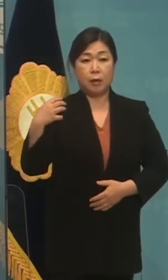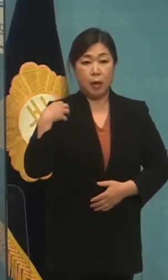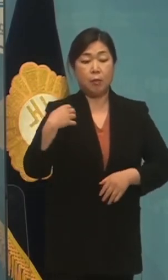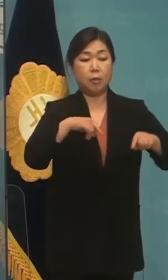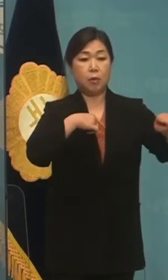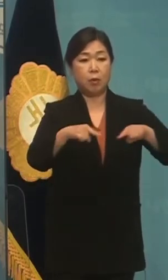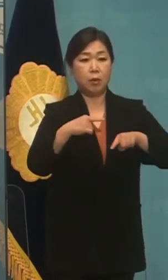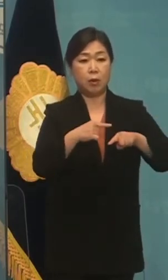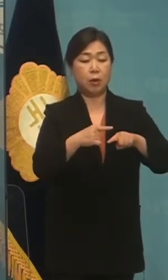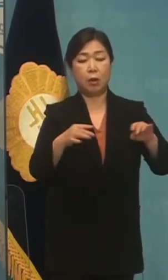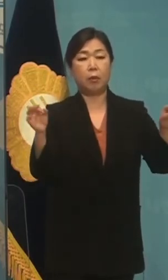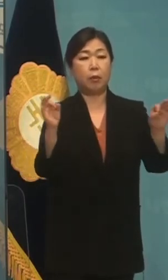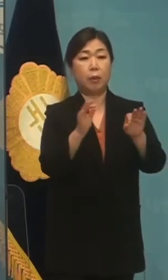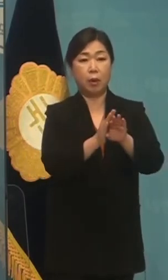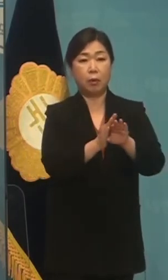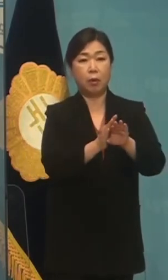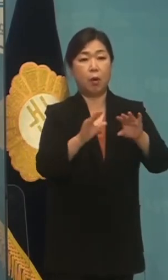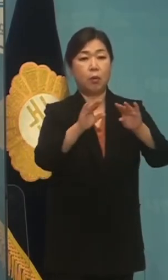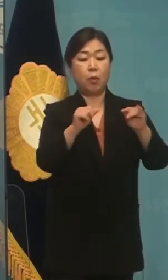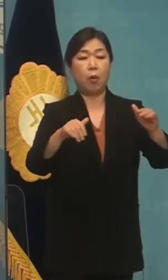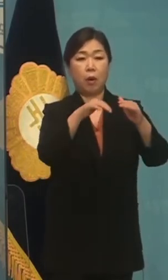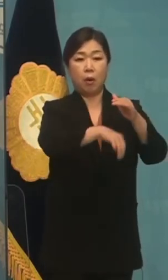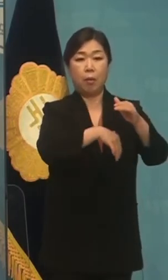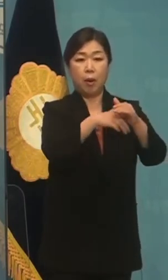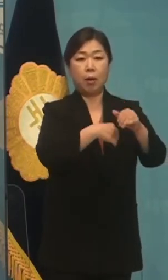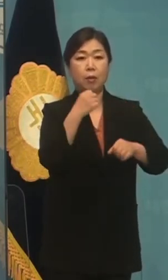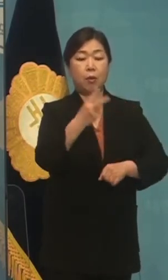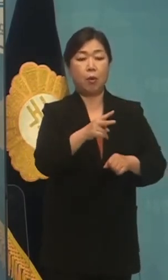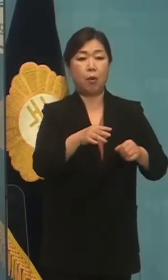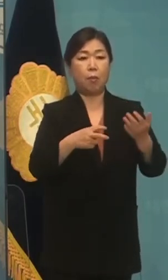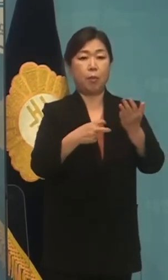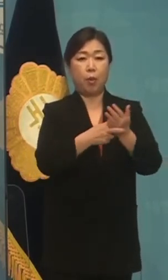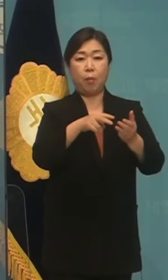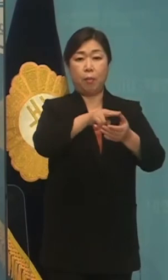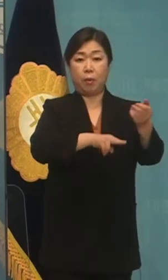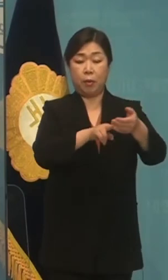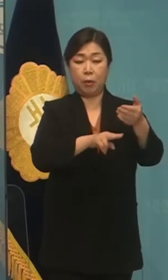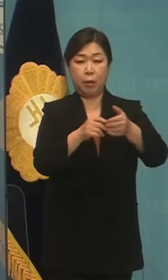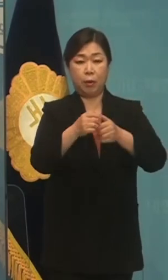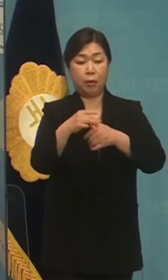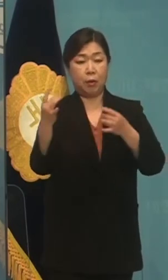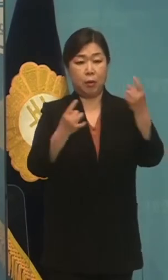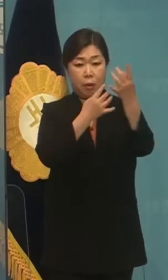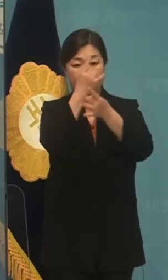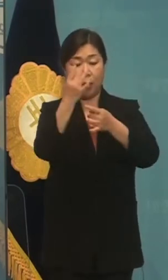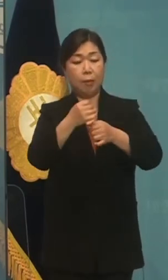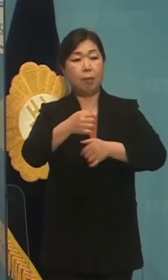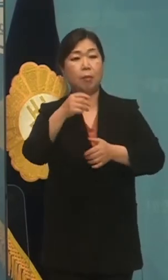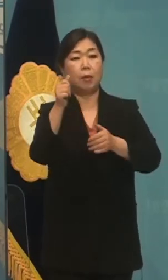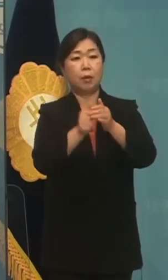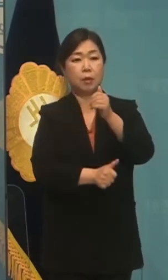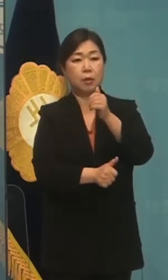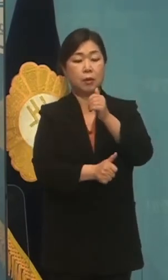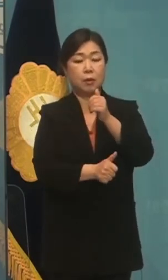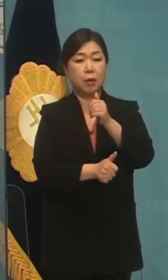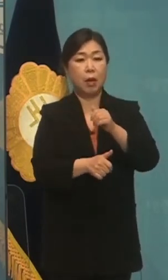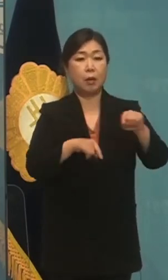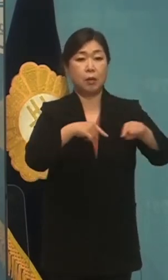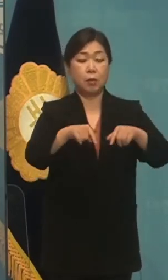책임정치가 신청되고 토건 개발과 매표행위 최면에 빠진 우리 정치판의